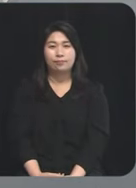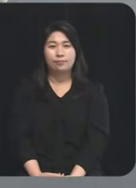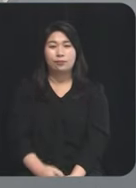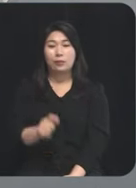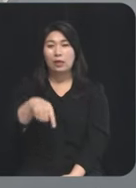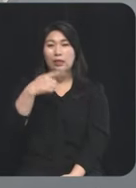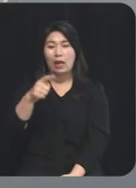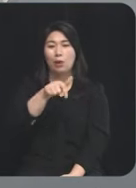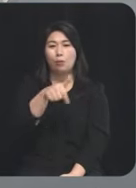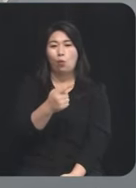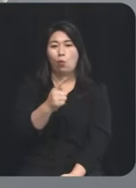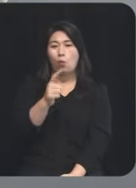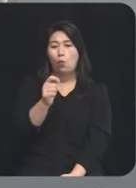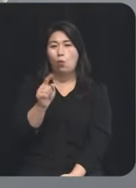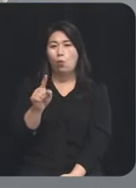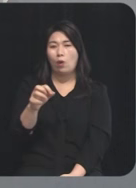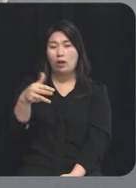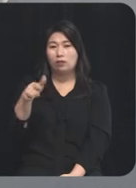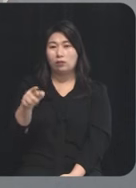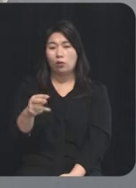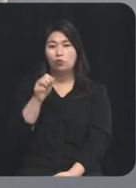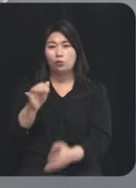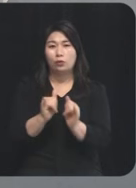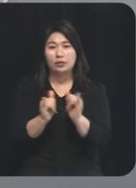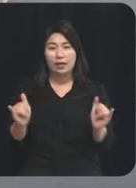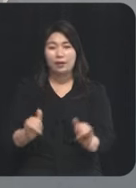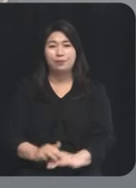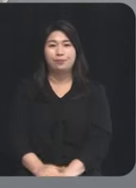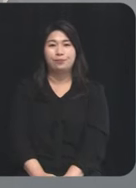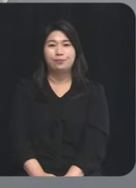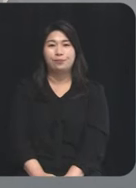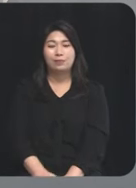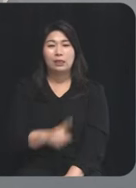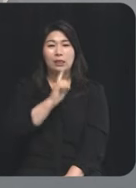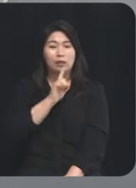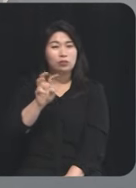이어서 고광철 후보 말씀을 해주시기 바라겠습니다. 역시